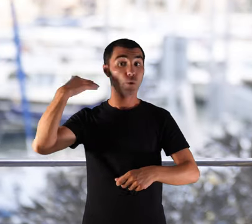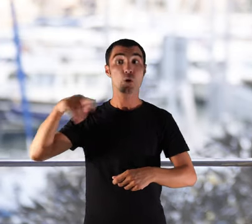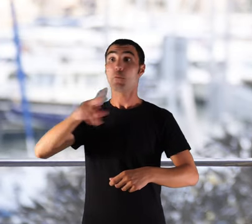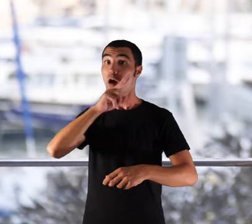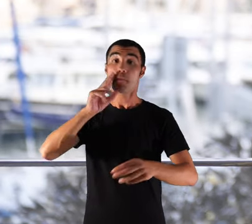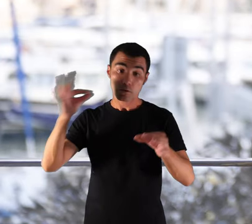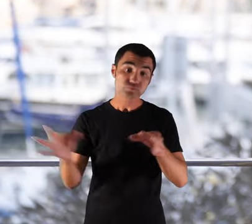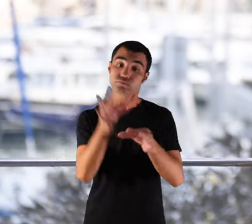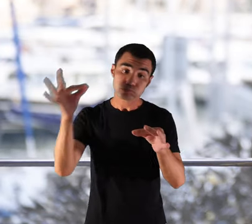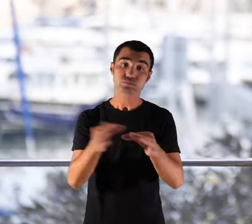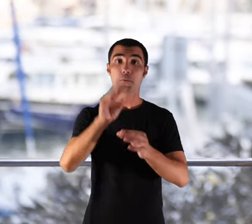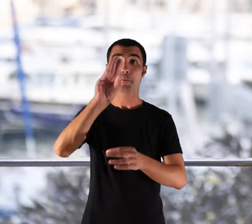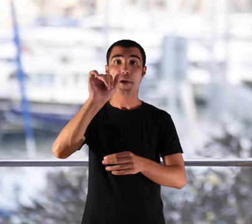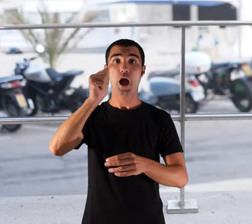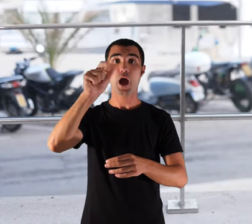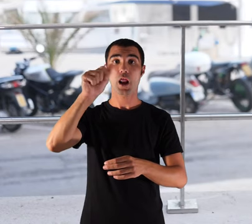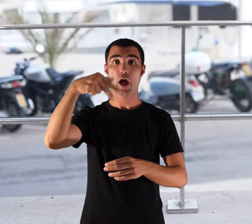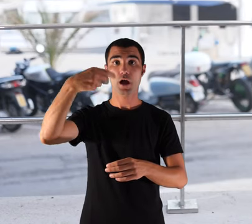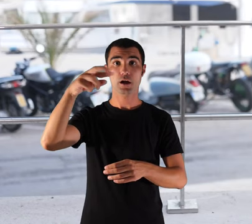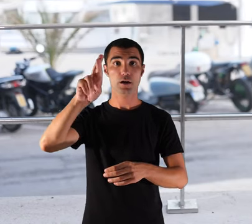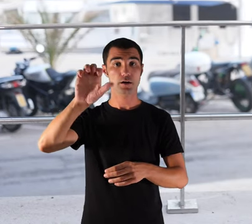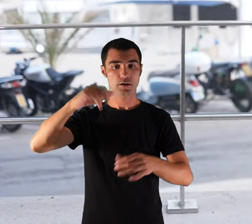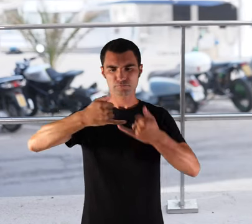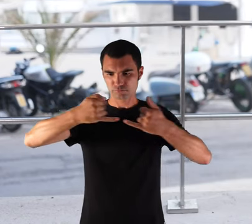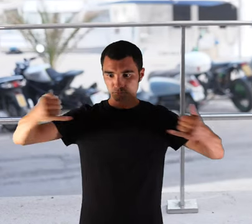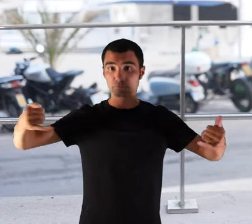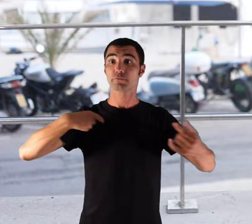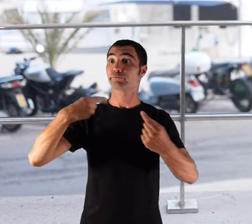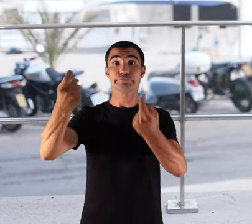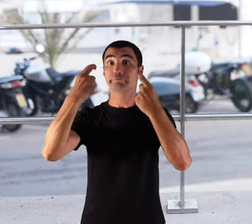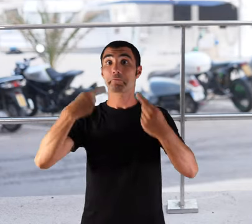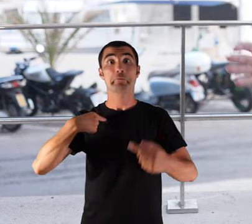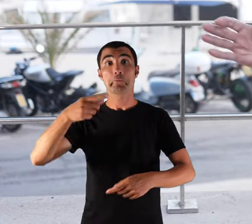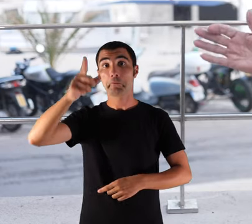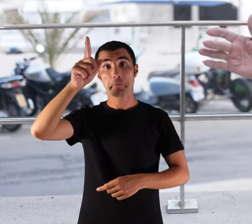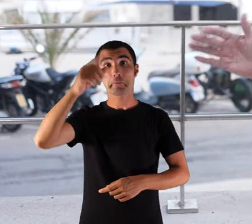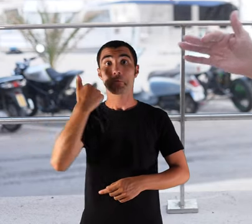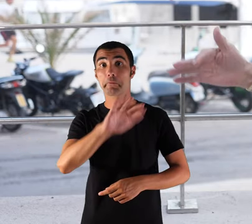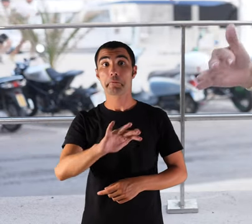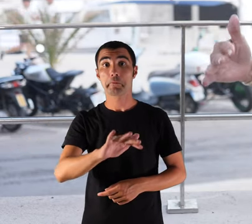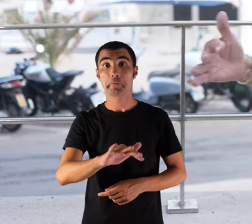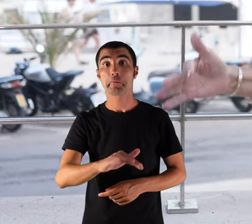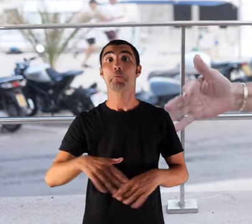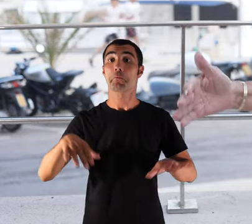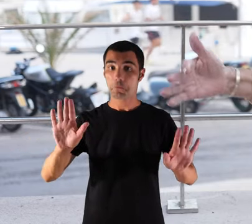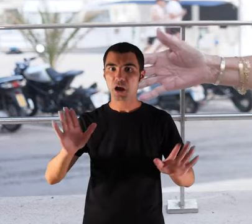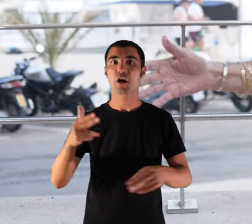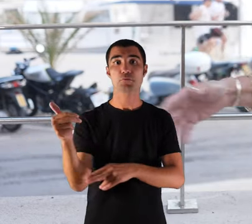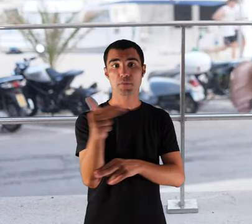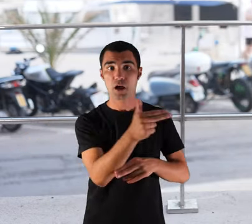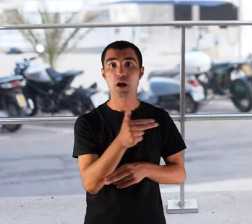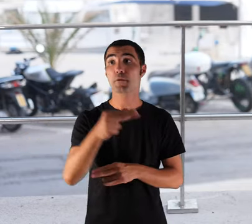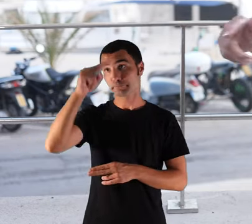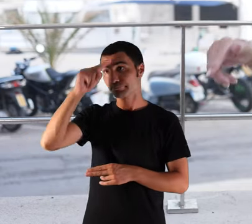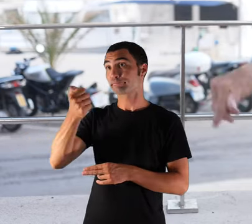mare. I nosaltres també. No me'n va ensenyar ningú. I vaig anar un dia, bé, però també me vaig dur per el peix, el que agafava mon